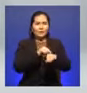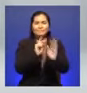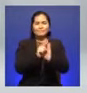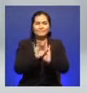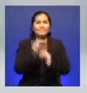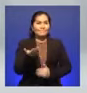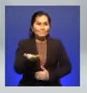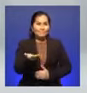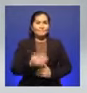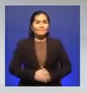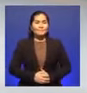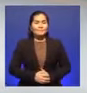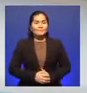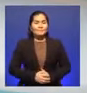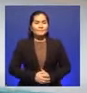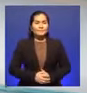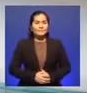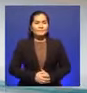ค่ะ